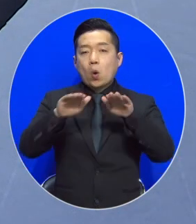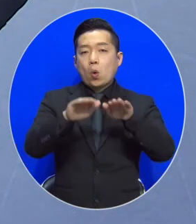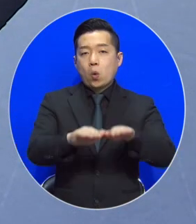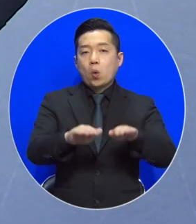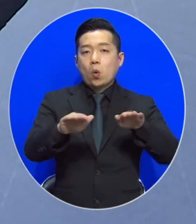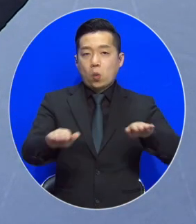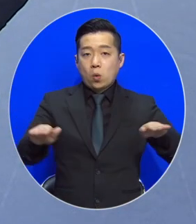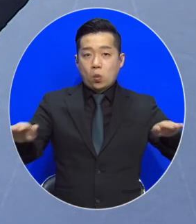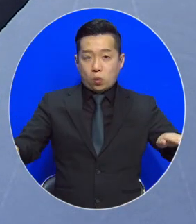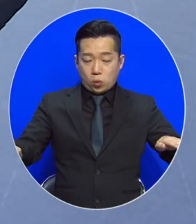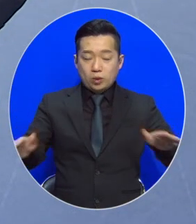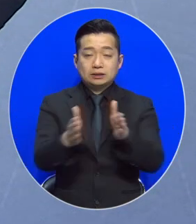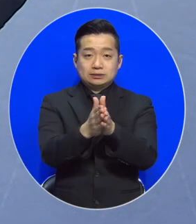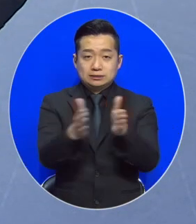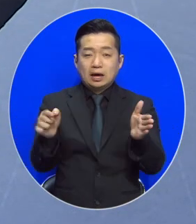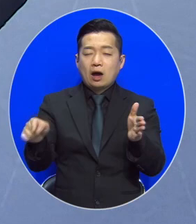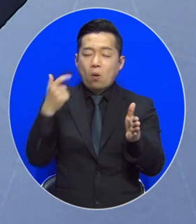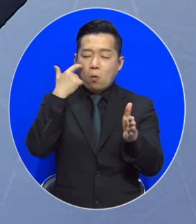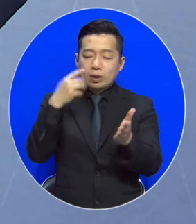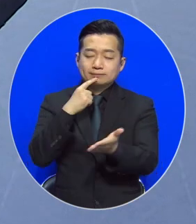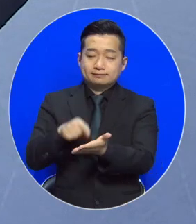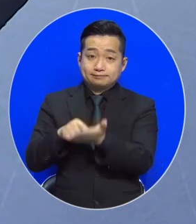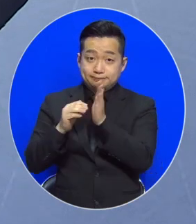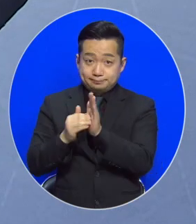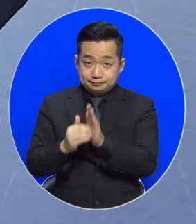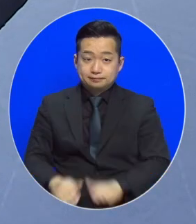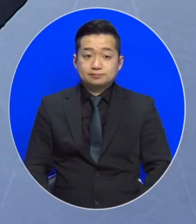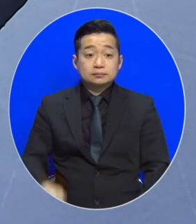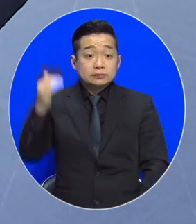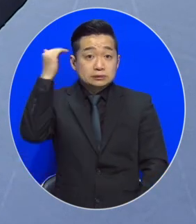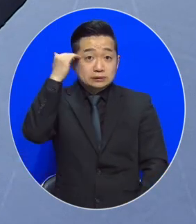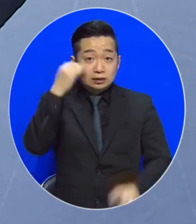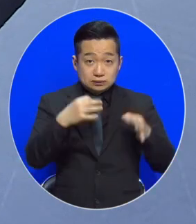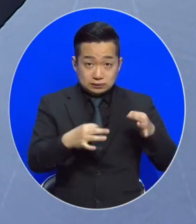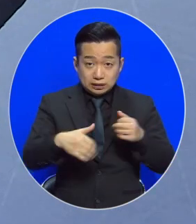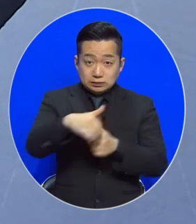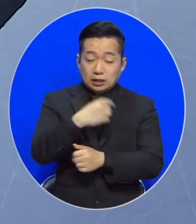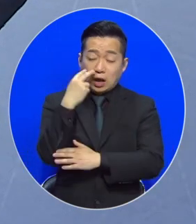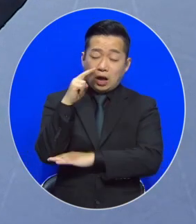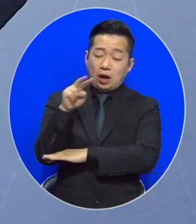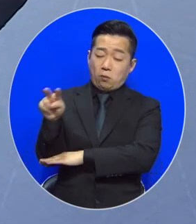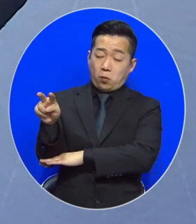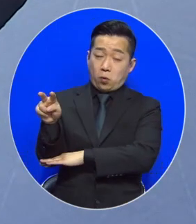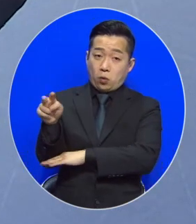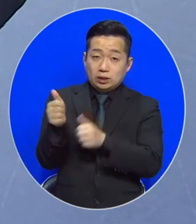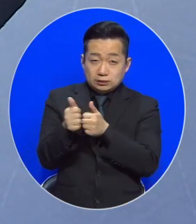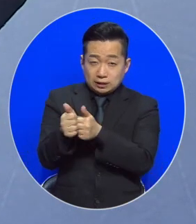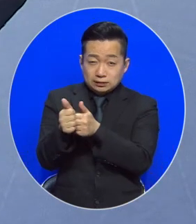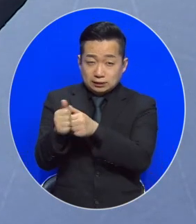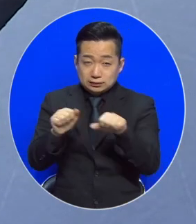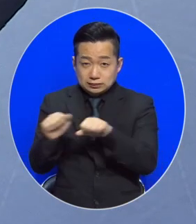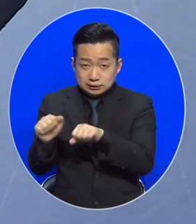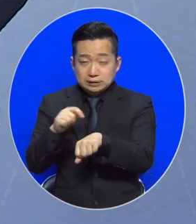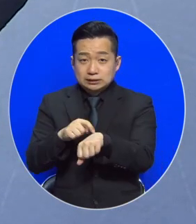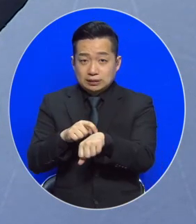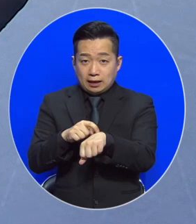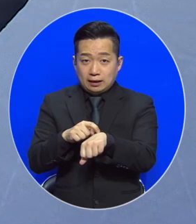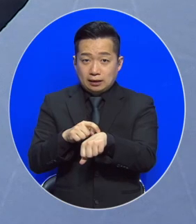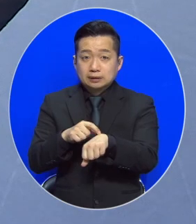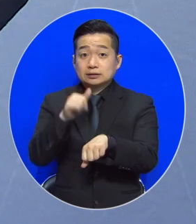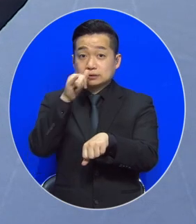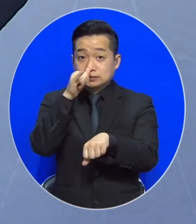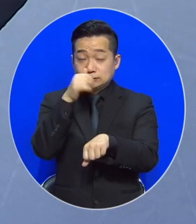숨고르기에 들어간 건 확실해 보입니다 이에 따라서 한국은행도 상황을 봐 가면서 대응할 시간을 벌었다는 평가가